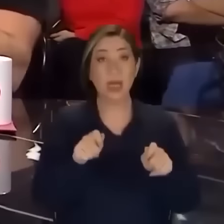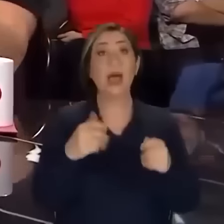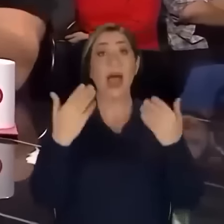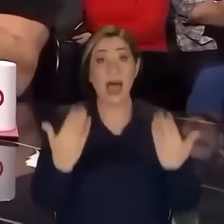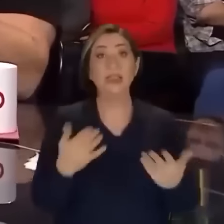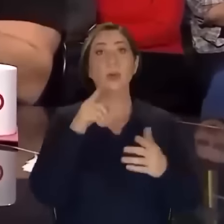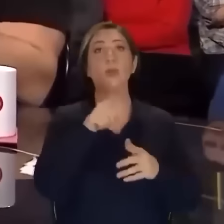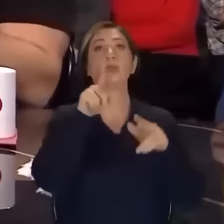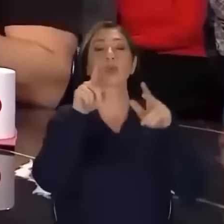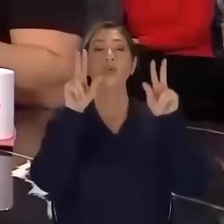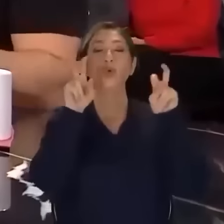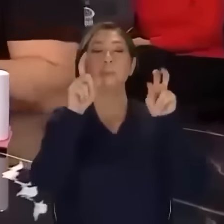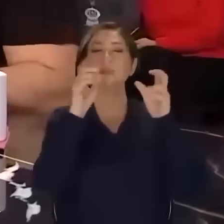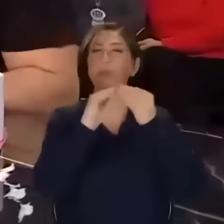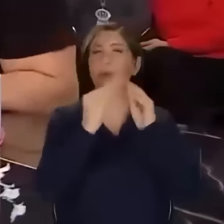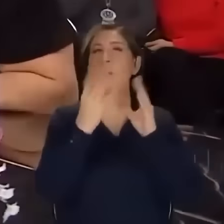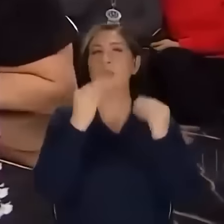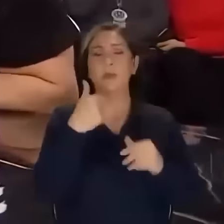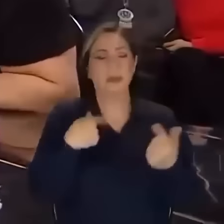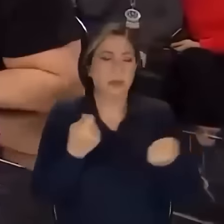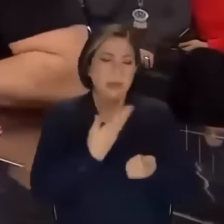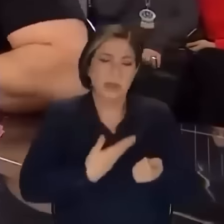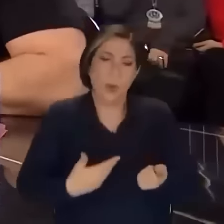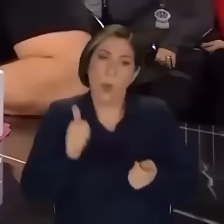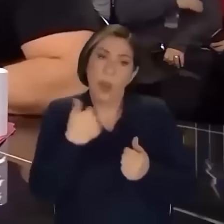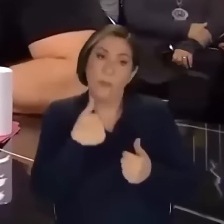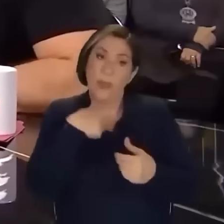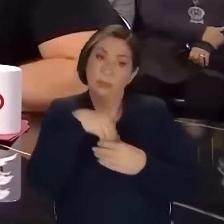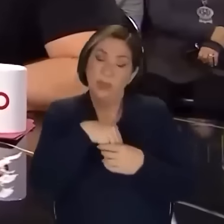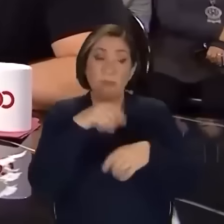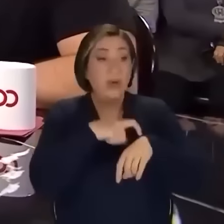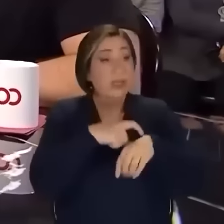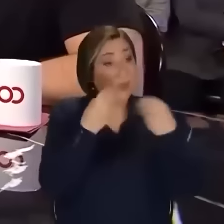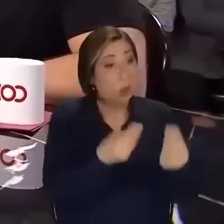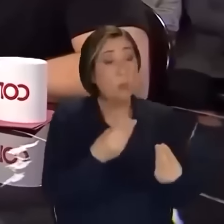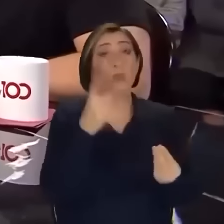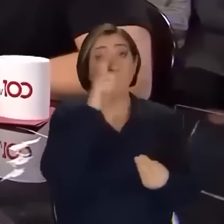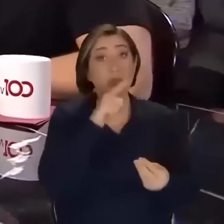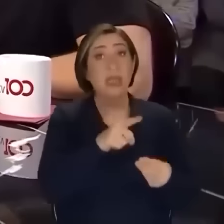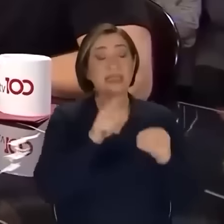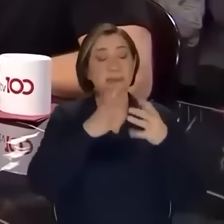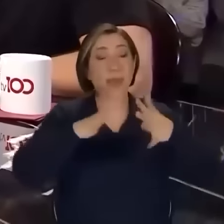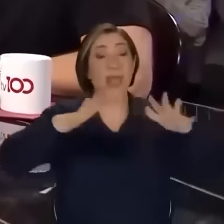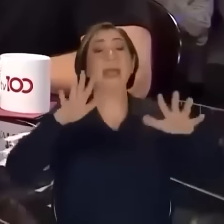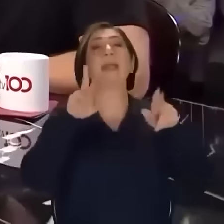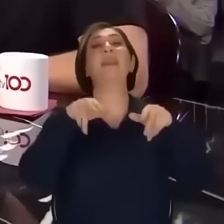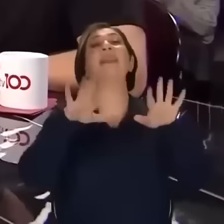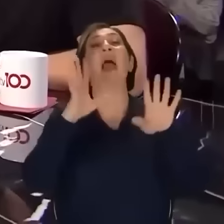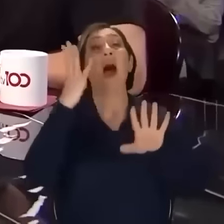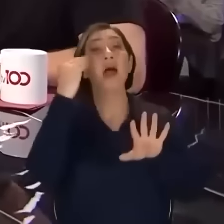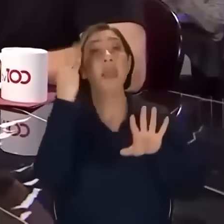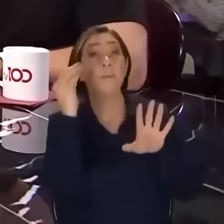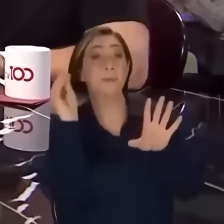Ancak bu konuda bir derdimiz Olması lazım Ben işimi seviyorum önemsiyorum vakit ayırıyorum Dolayısıyla buna cila atmak gibi değil